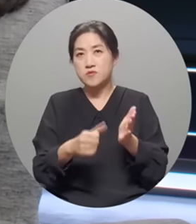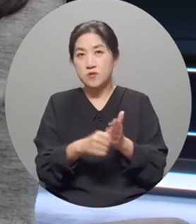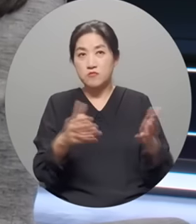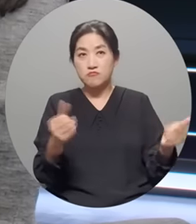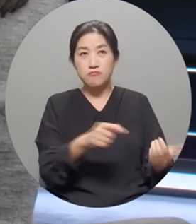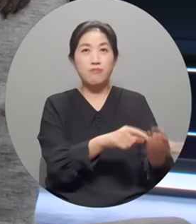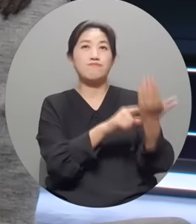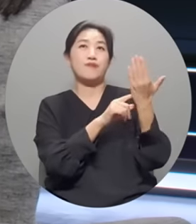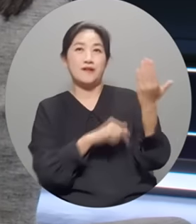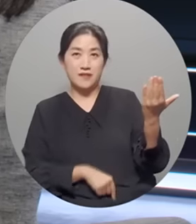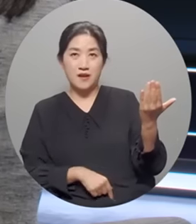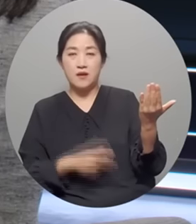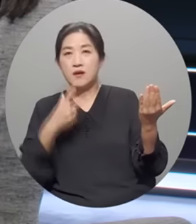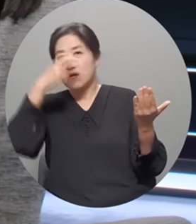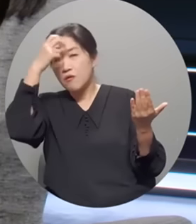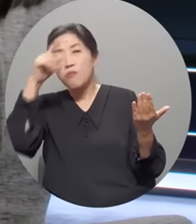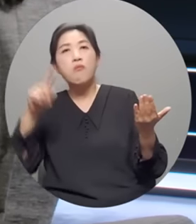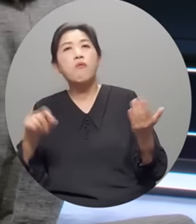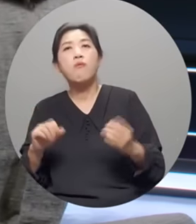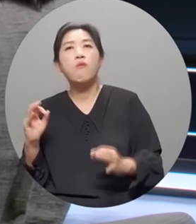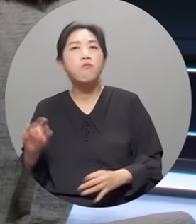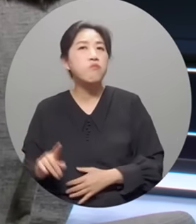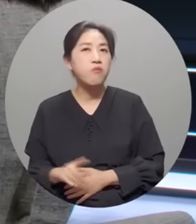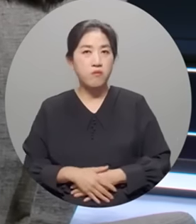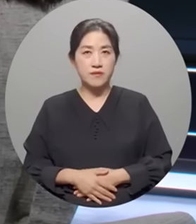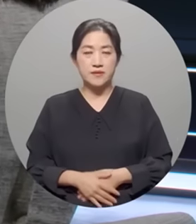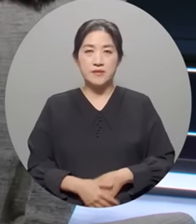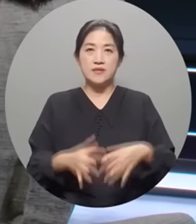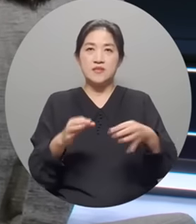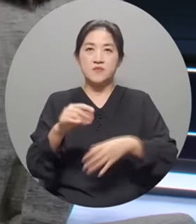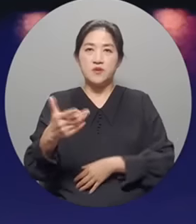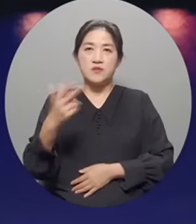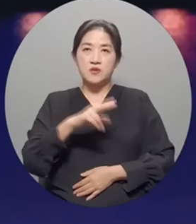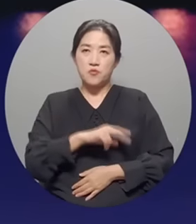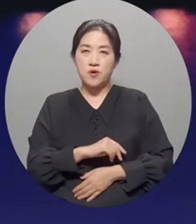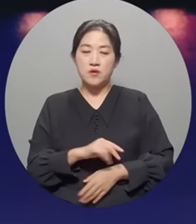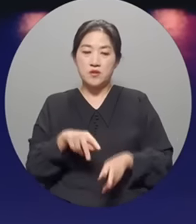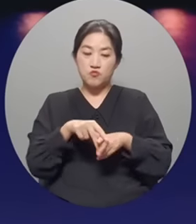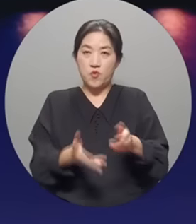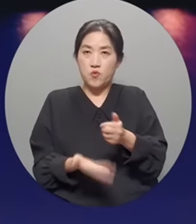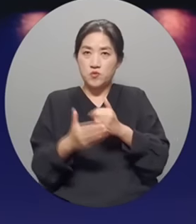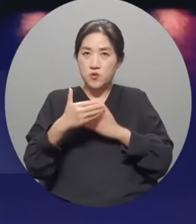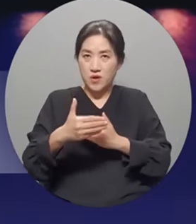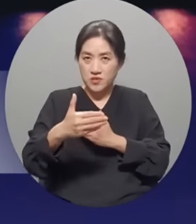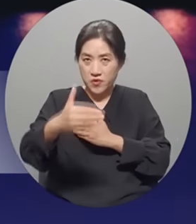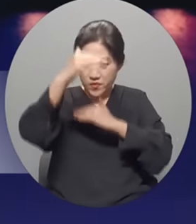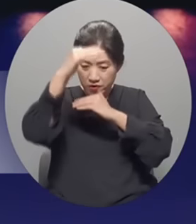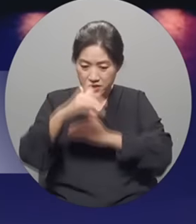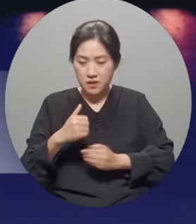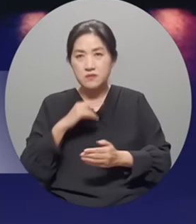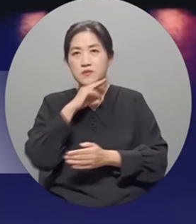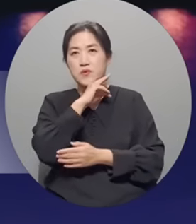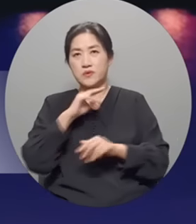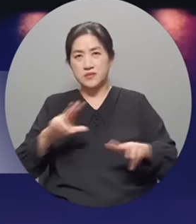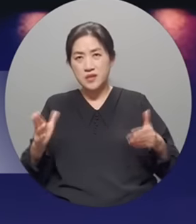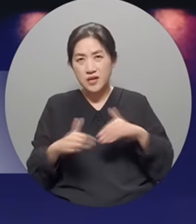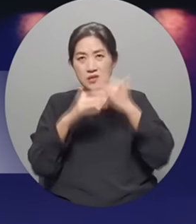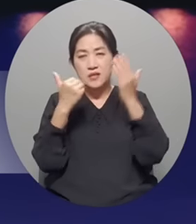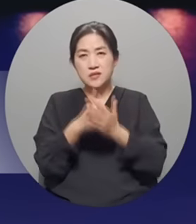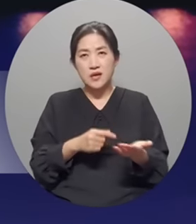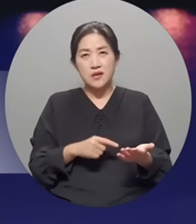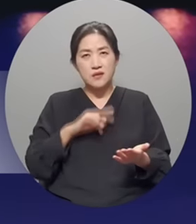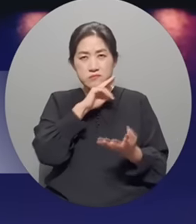거잖아요. 그동안 검찰은 뭘 하고 있었던 겁니까? 네, 김영선 전 의원 공천 과정을 둘러싼 의혹은 지금까지 제기된